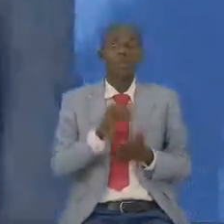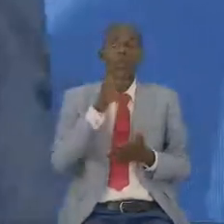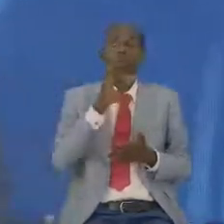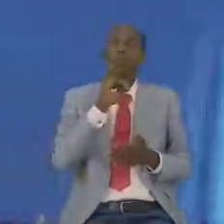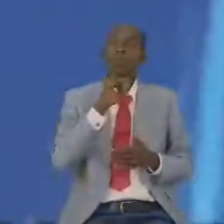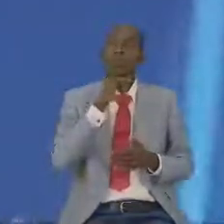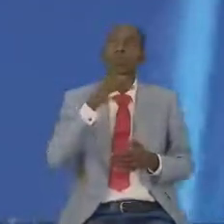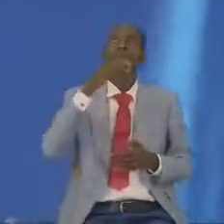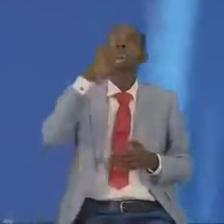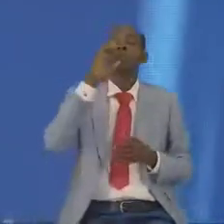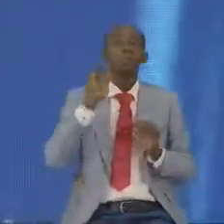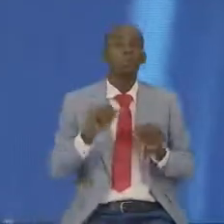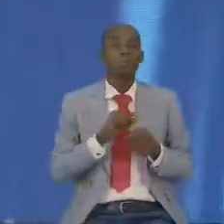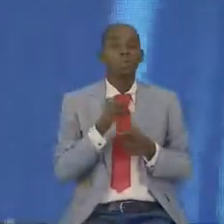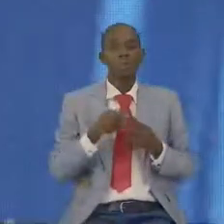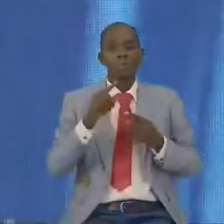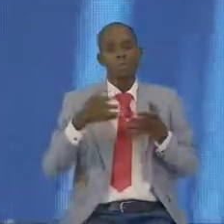et